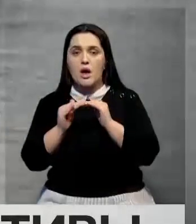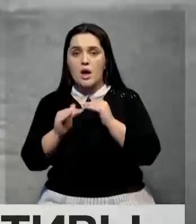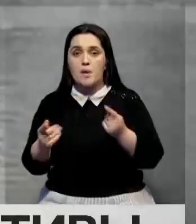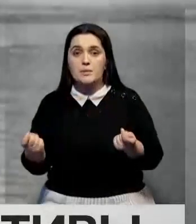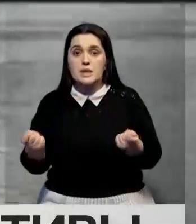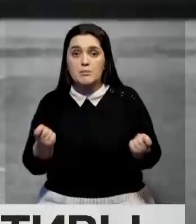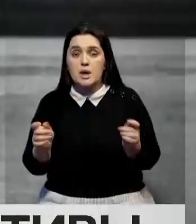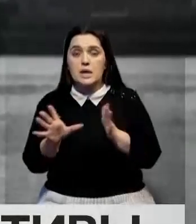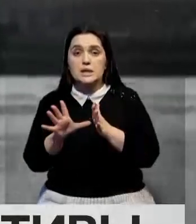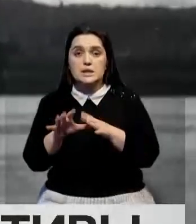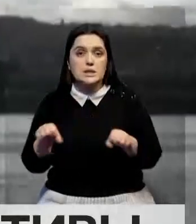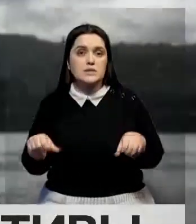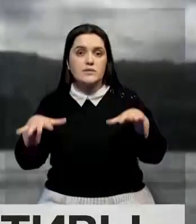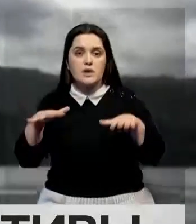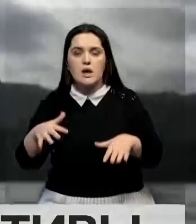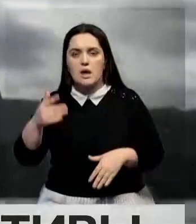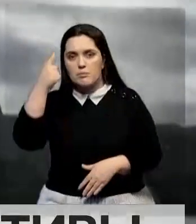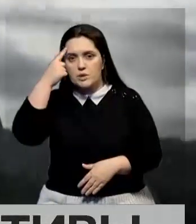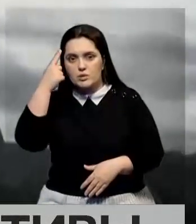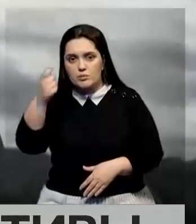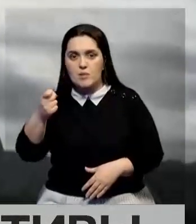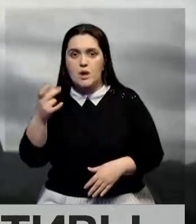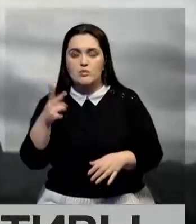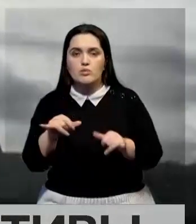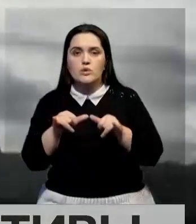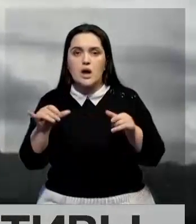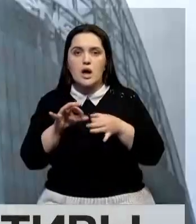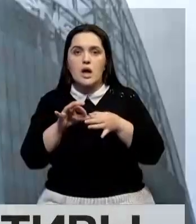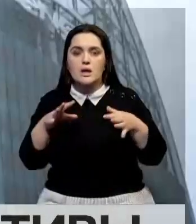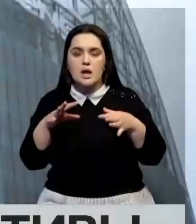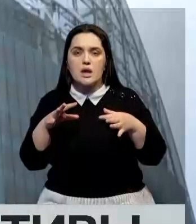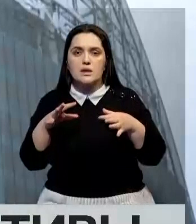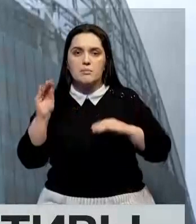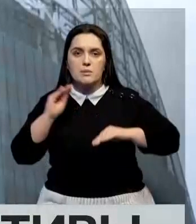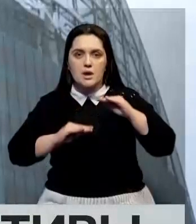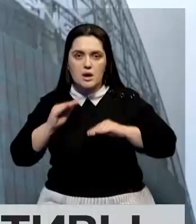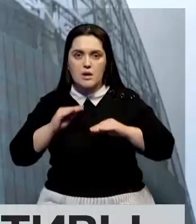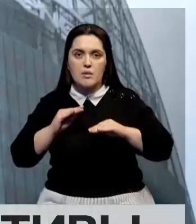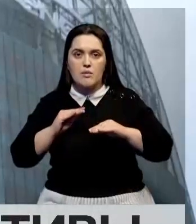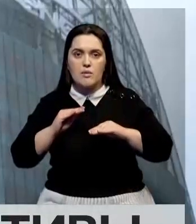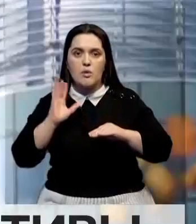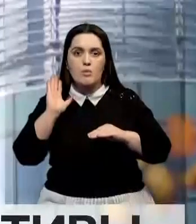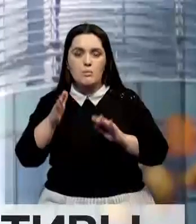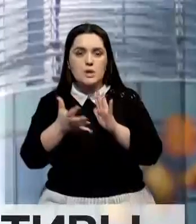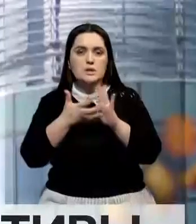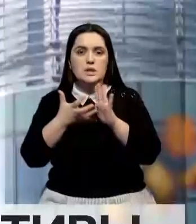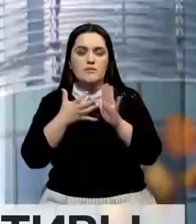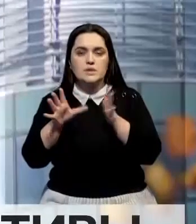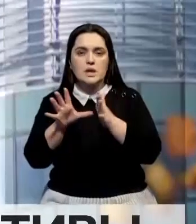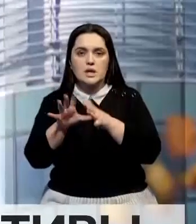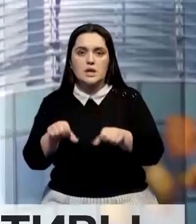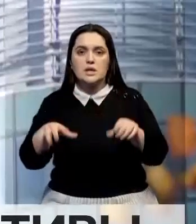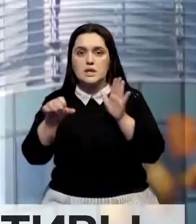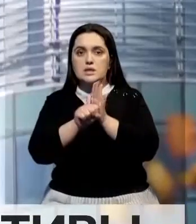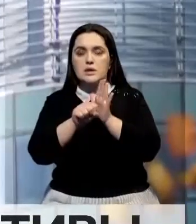судьбой». А местный оператор электрических сетей ранее предупредил, без расширения атомной программы страна столкнется со значительным